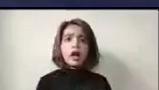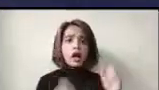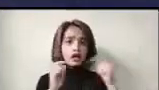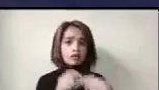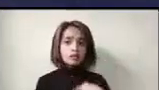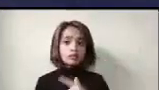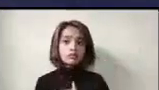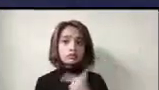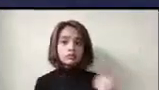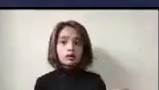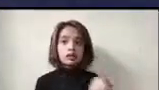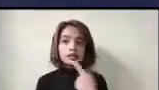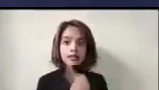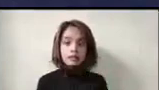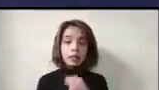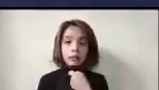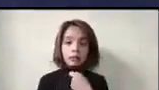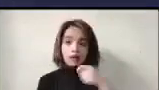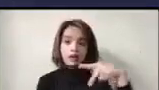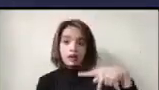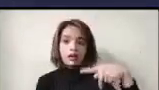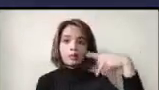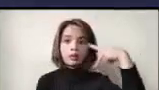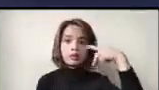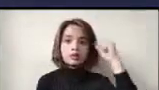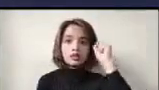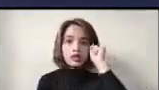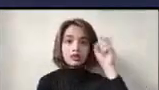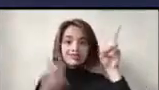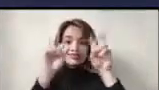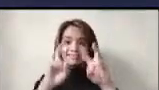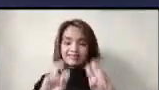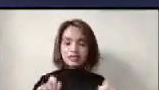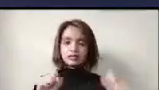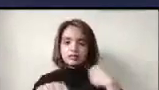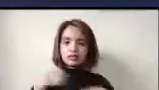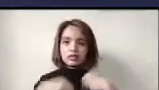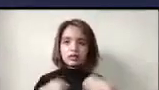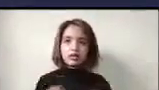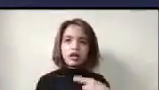Pacquiao kontra kay Ugas. Para sa Rise and Shine Pilipinas, Paolo Salamating.